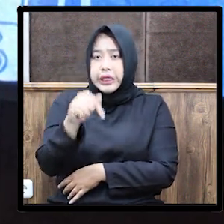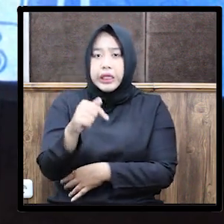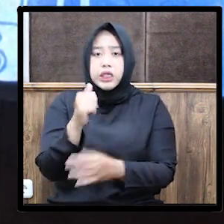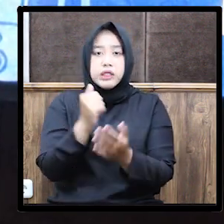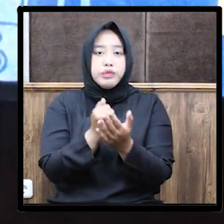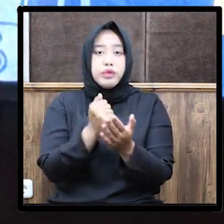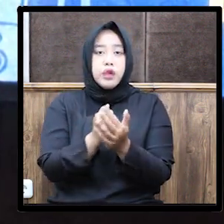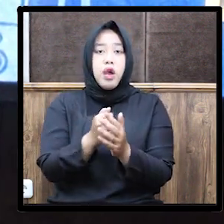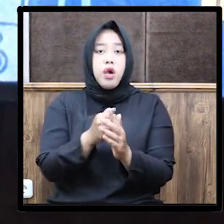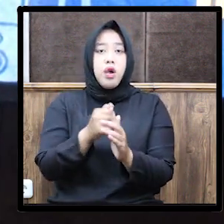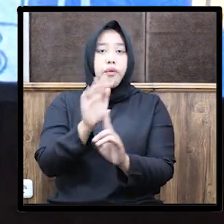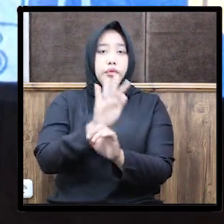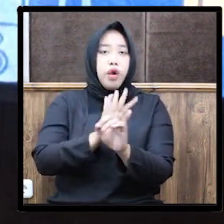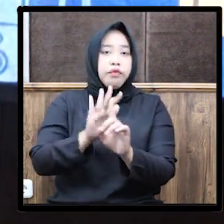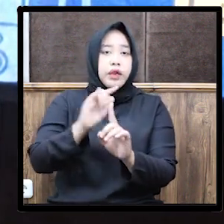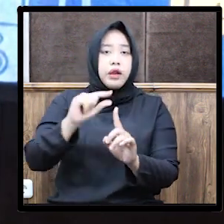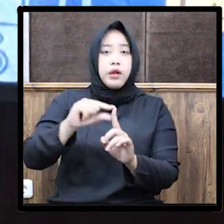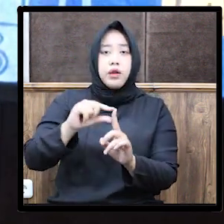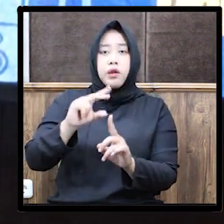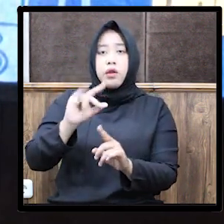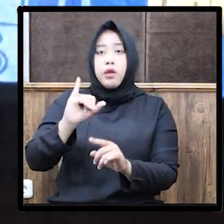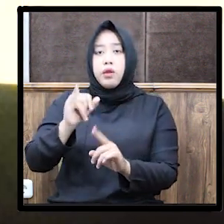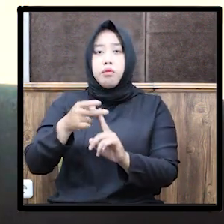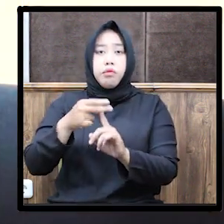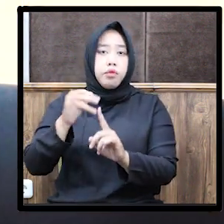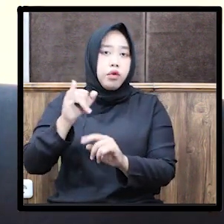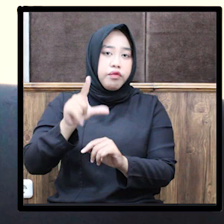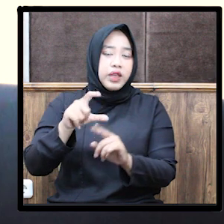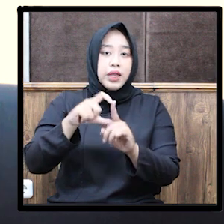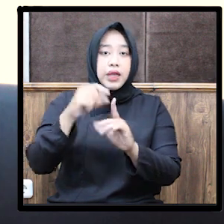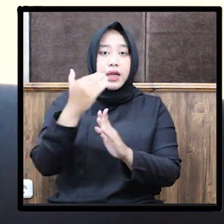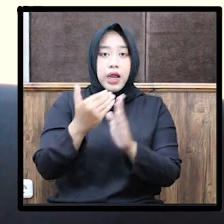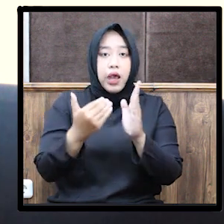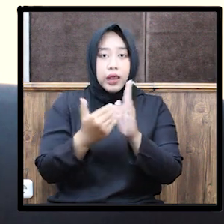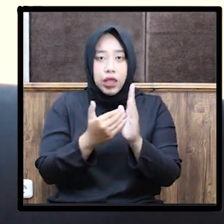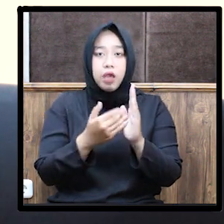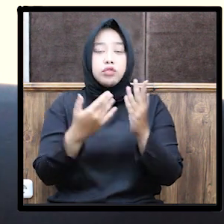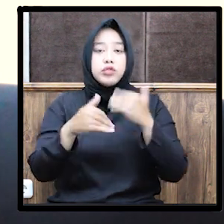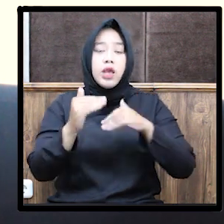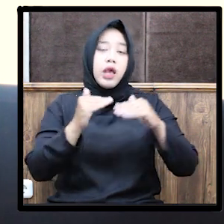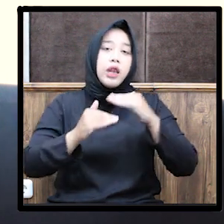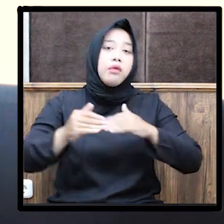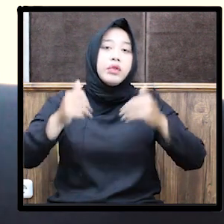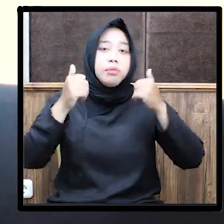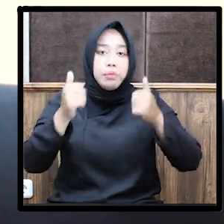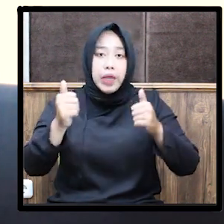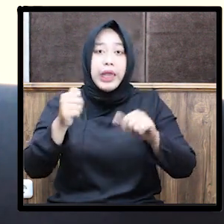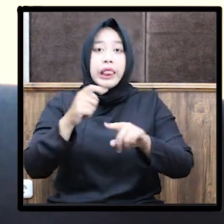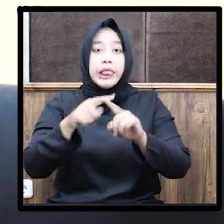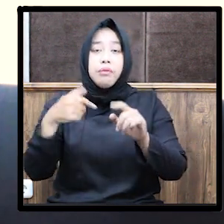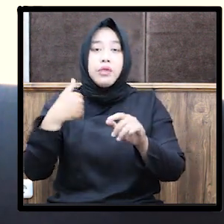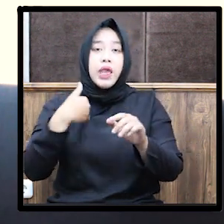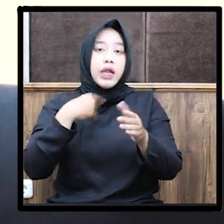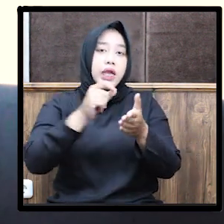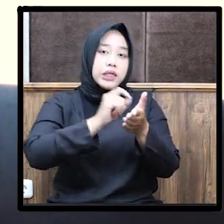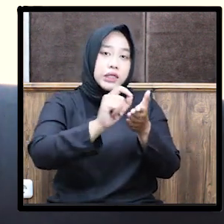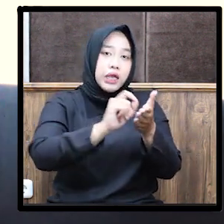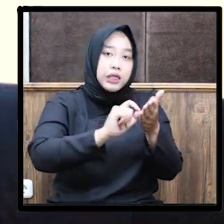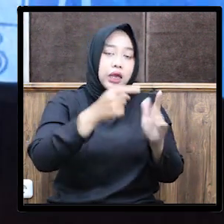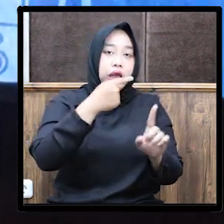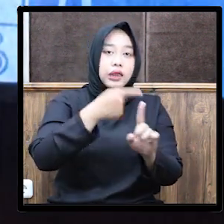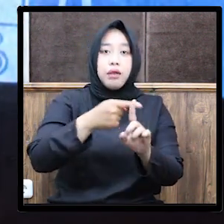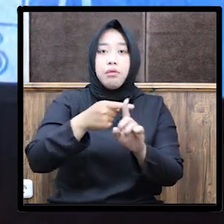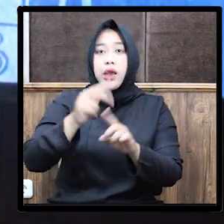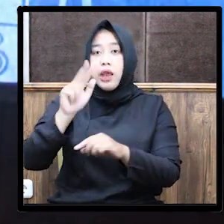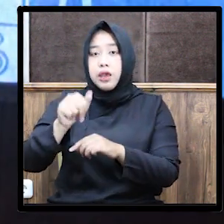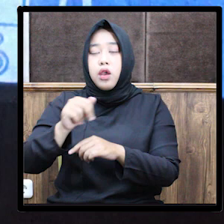itu ya sedikit kalau dibilang ini profilnya sudah lebih semakin maju. Ada nih ya, sudah lebih maju, meskipun